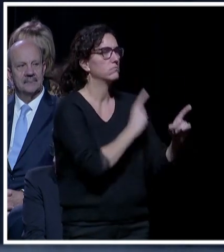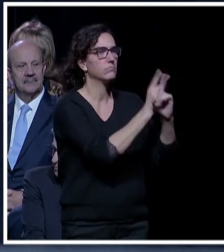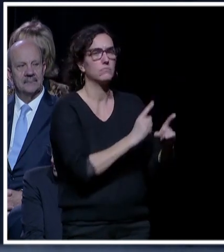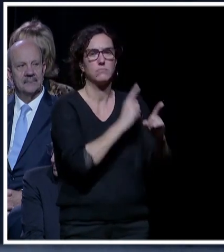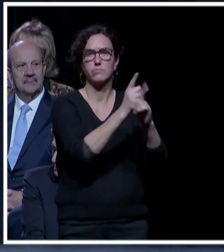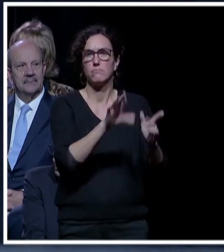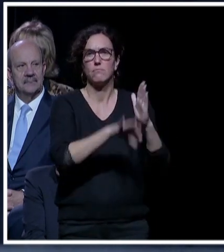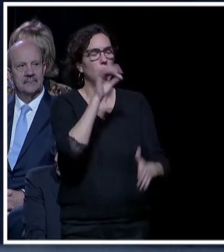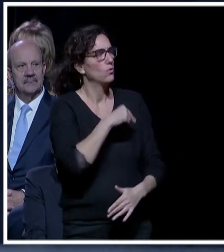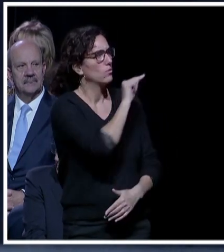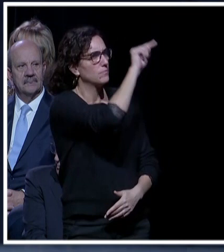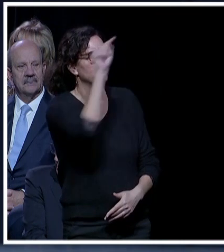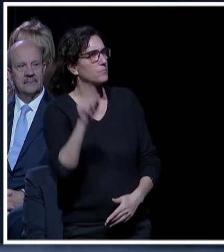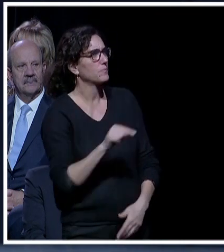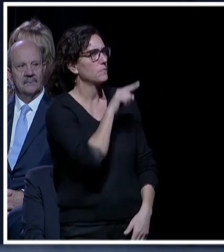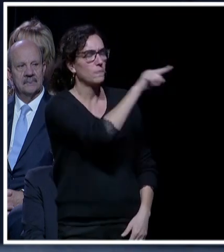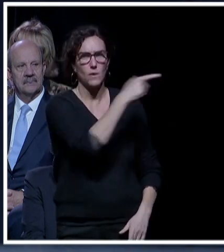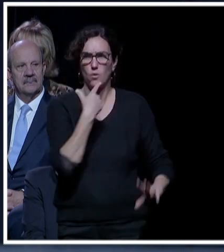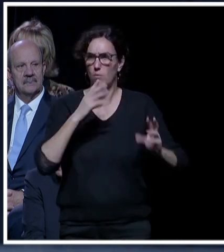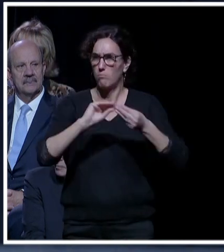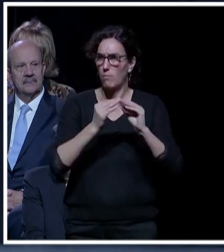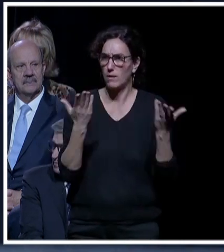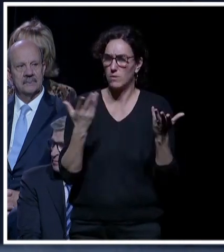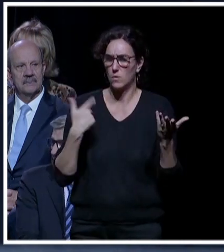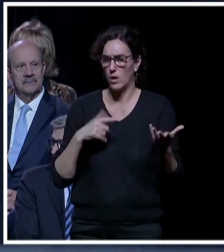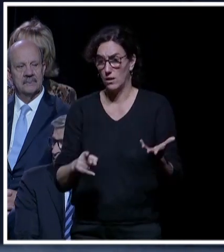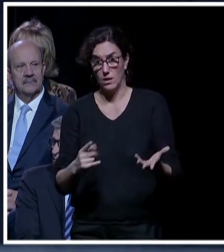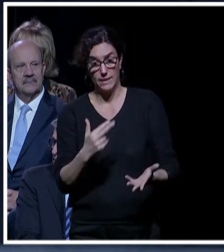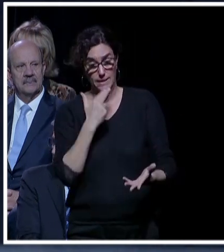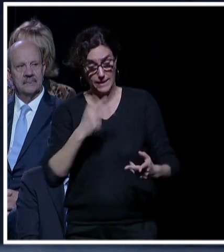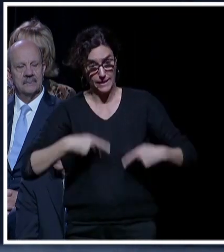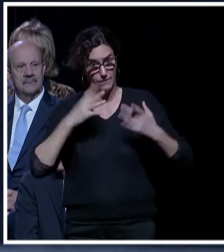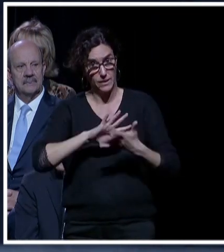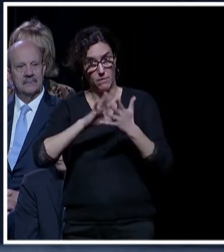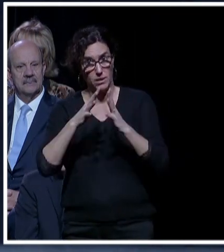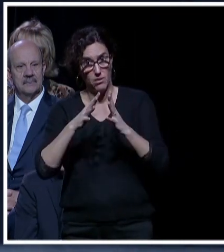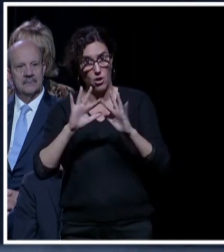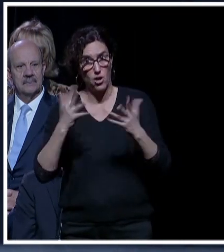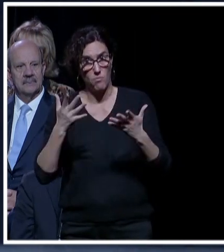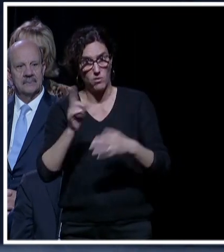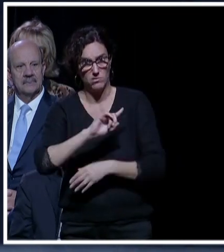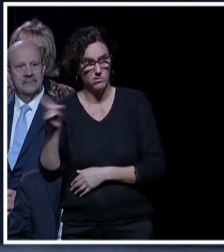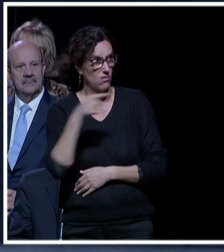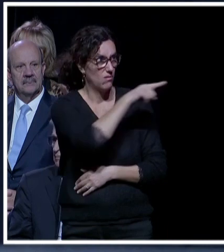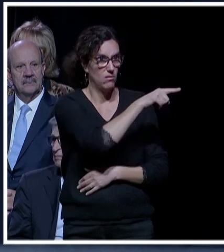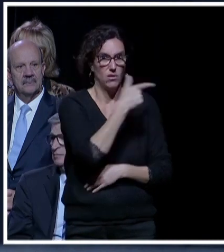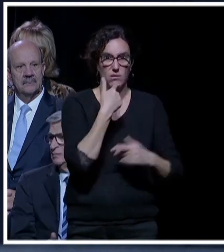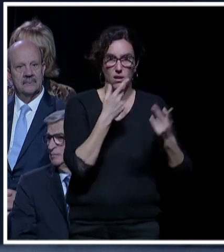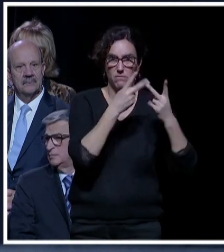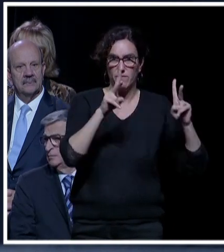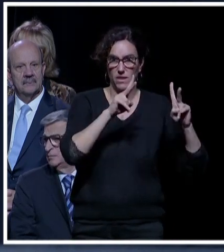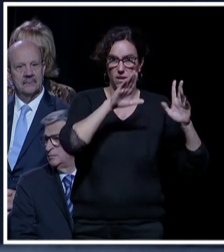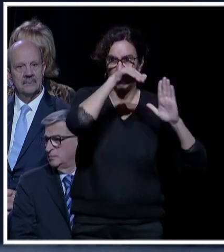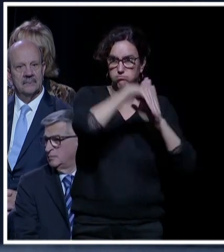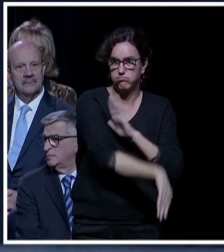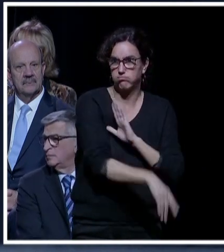Leur problème, ce n'est pas de savoir comment améliorer la qualité de vie de leur commune, mais de trouver un moyen d'enrayer son déclin contre tout ce qui menace